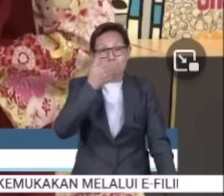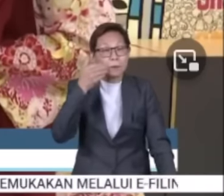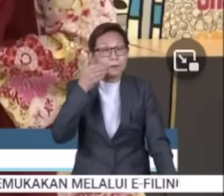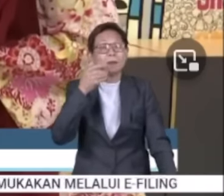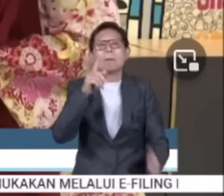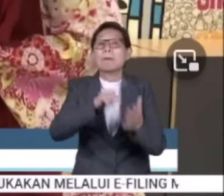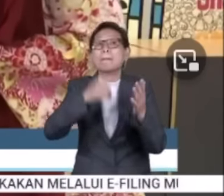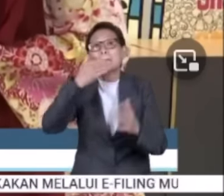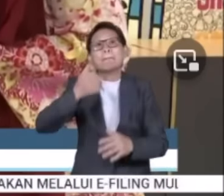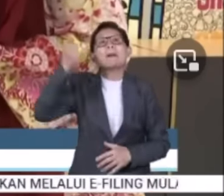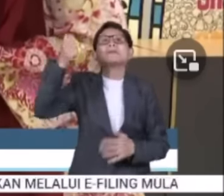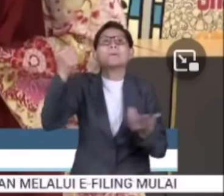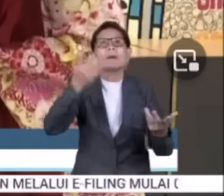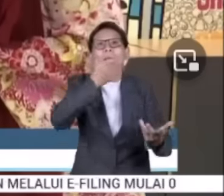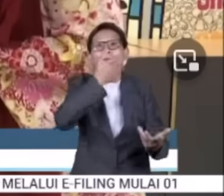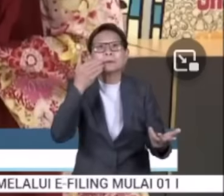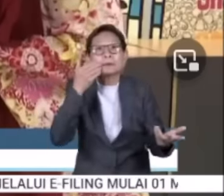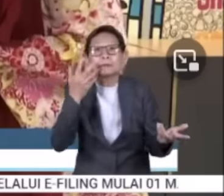best?